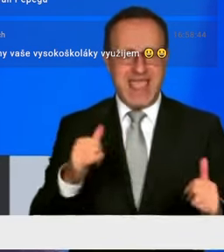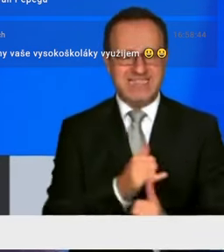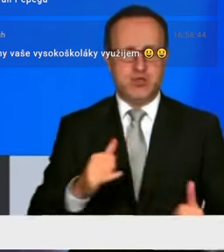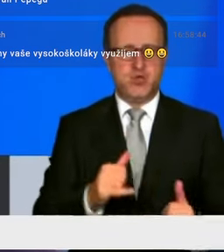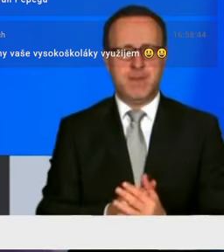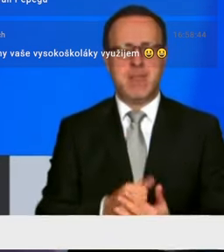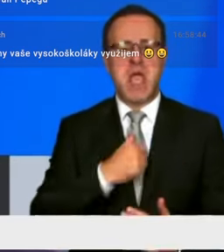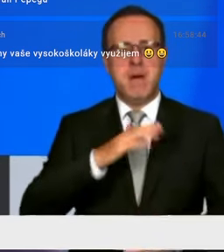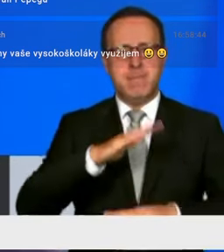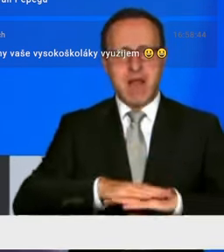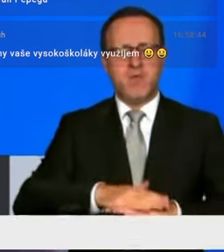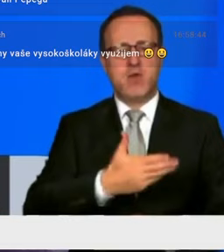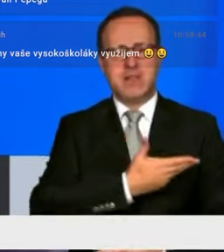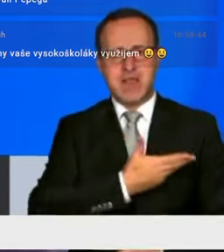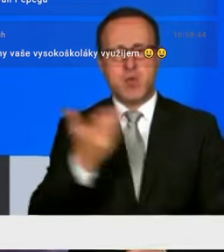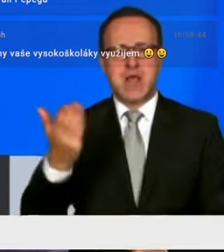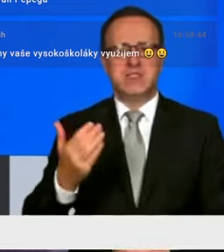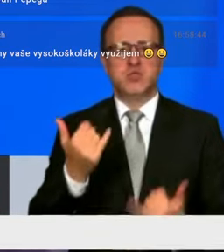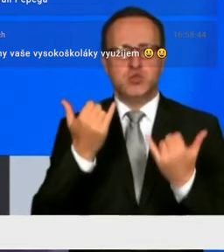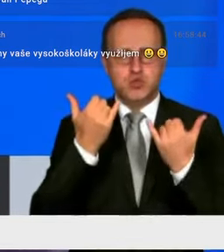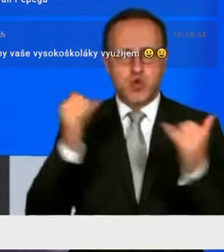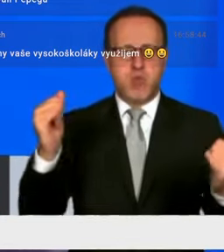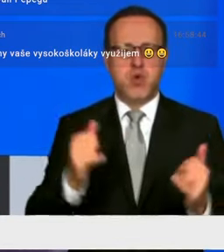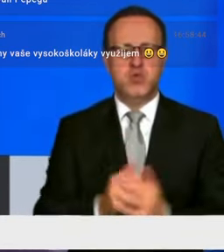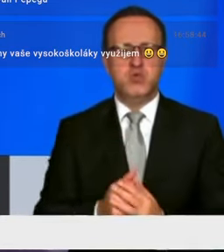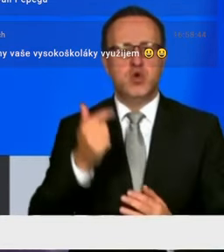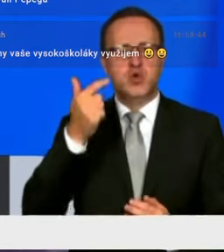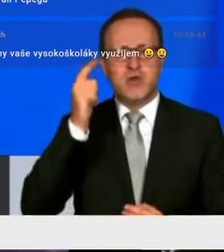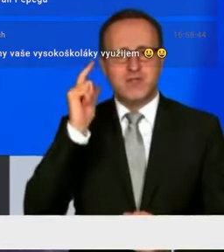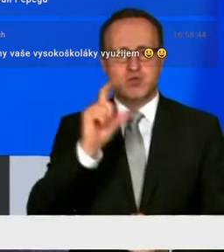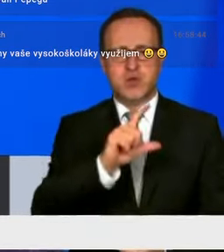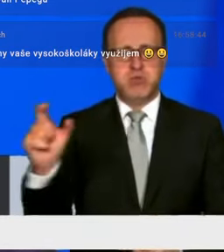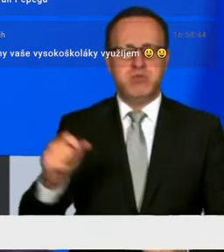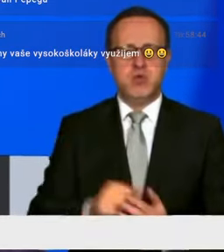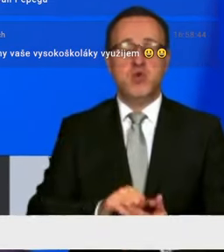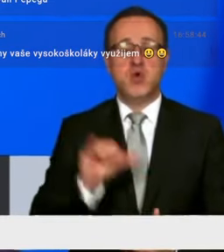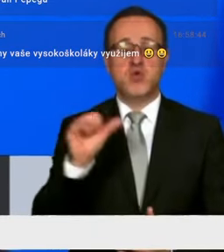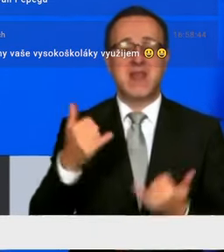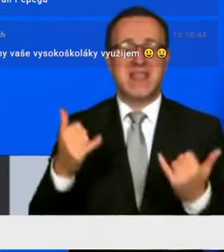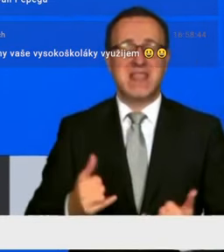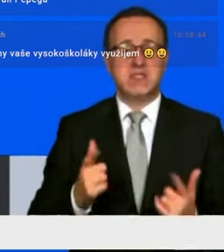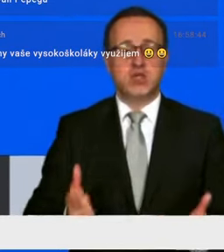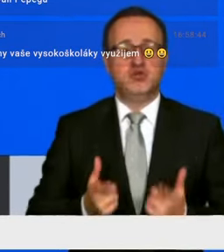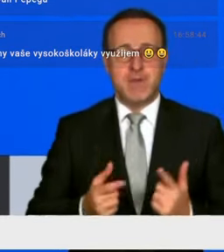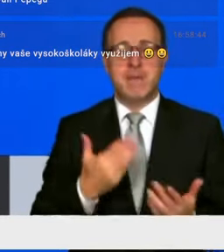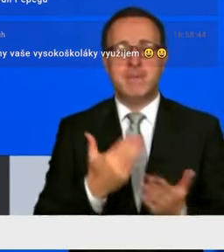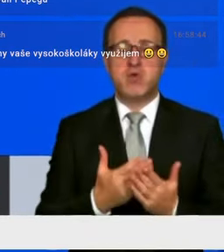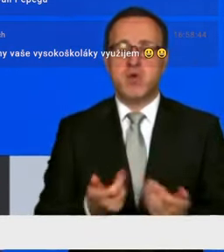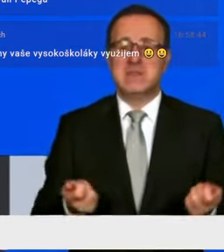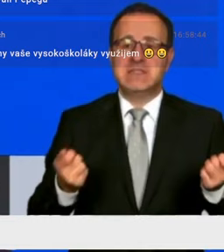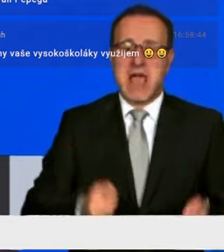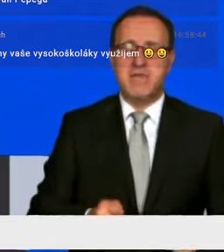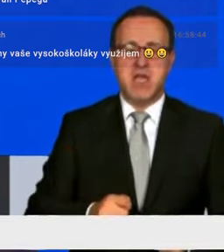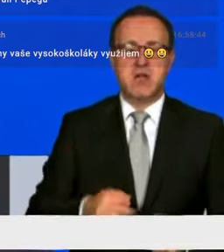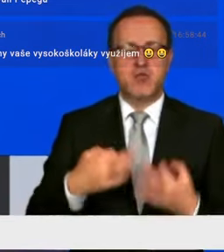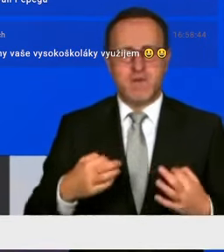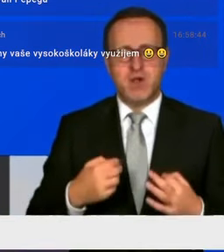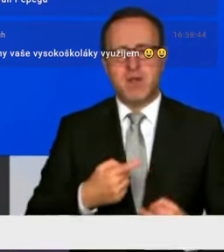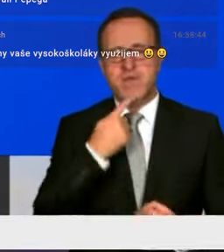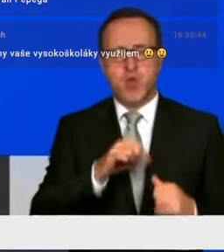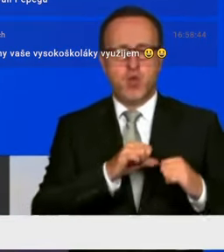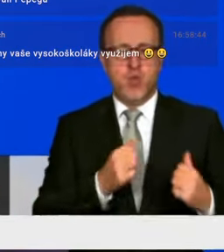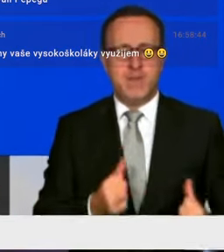právo na demokratickú slobodnú slovenskú republiku v ktorej dnes žijeme a preto na záver mi Dovoľte povedať veľmi Úprimne a od